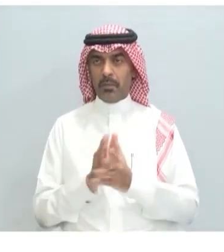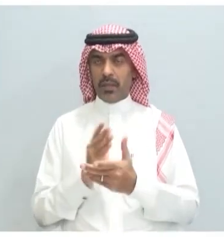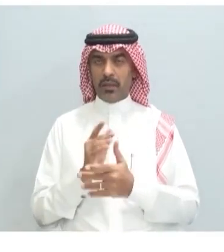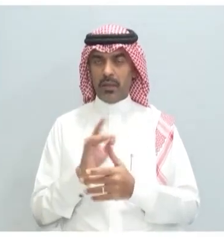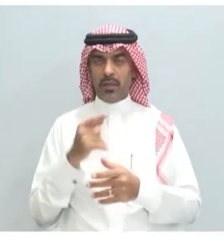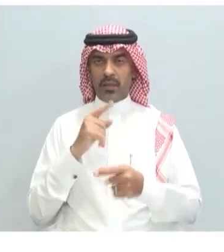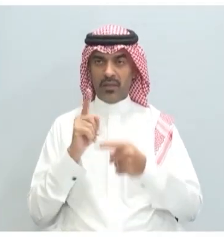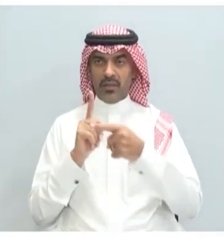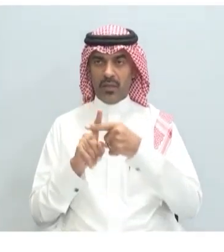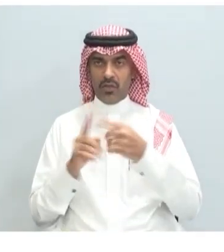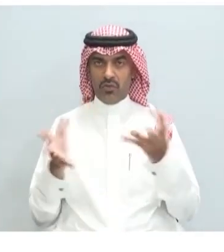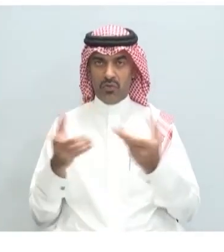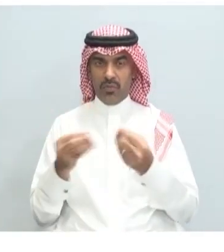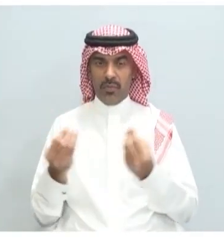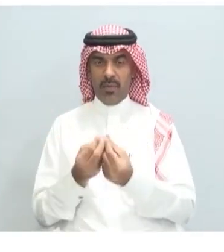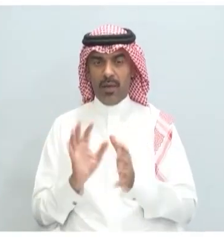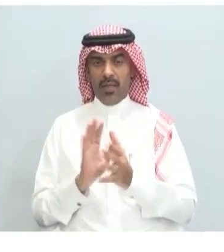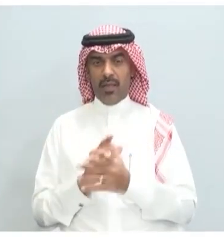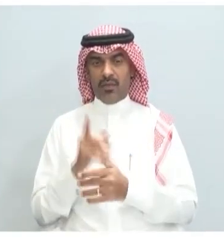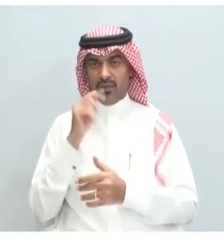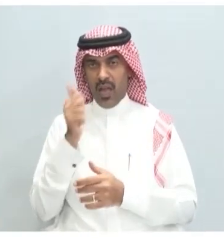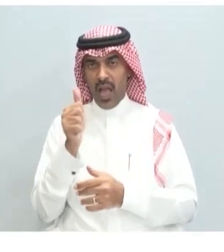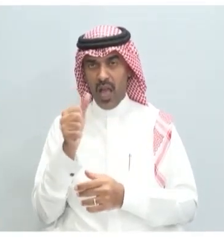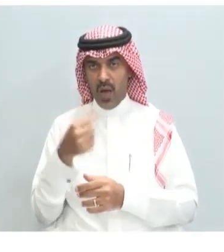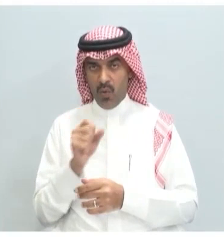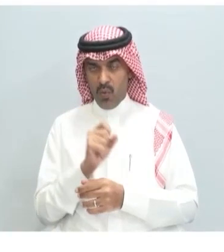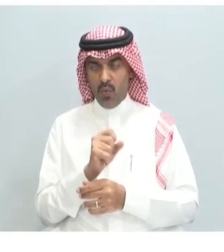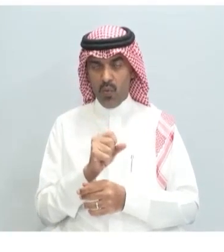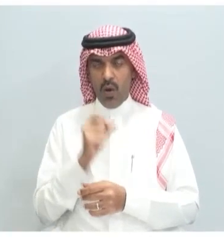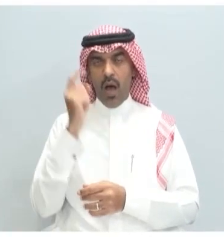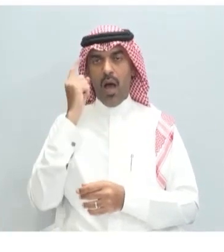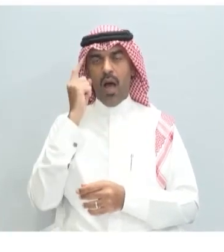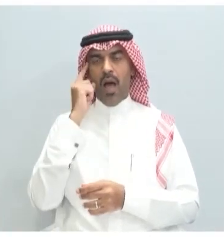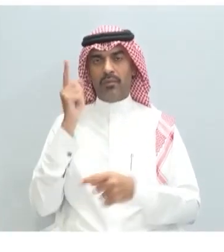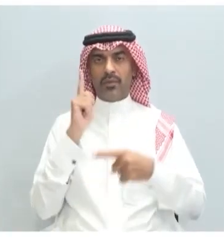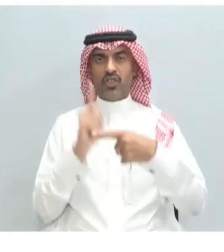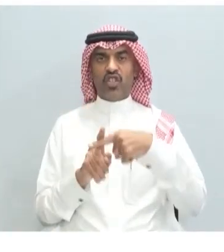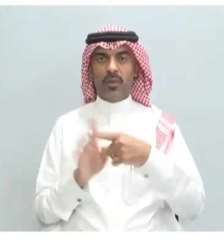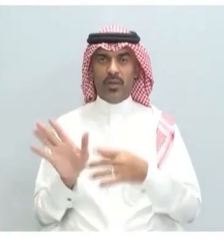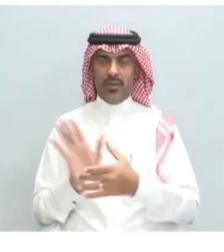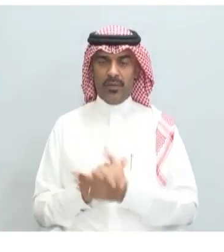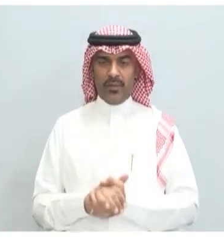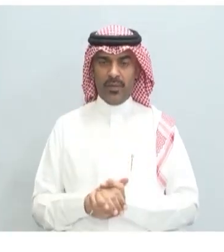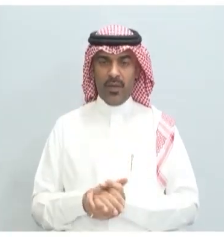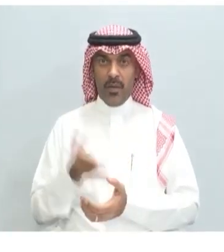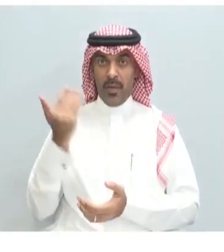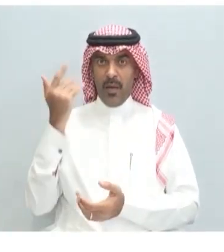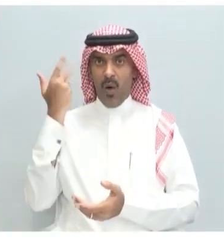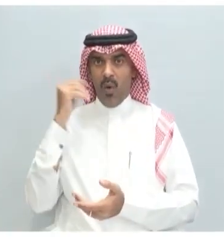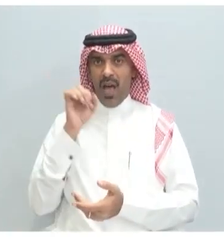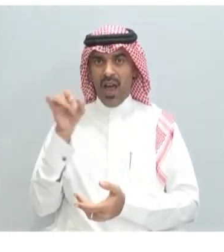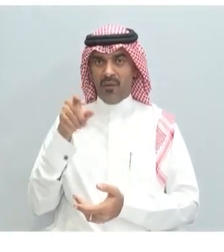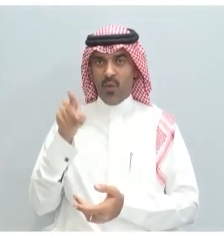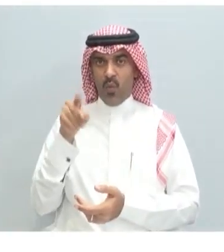او تعني ايش تعني الجمع دائما كلمه او تعني اني اجمع الاحتمالين بينما حرف الواو